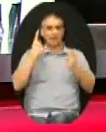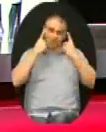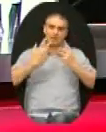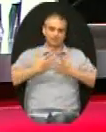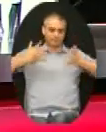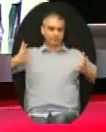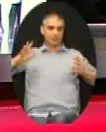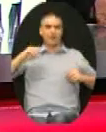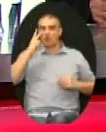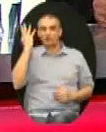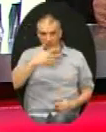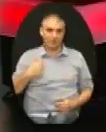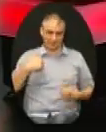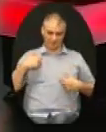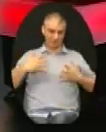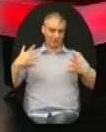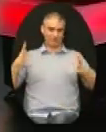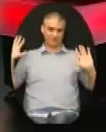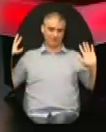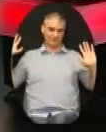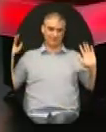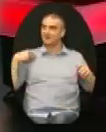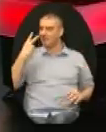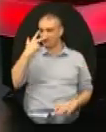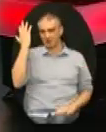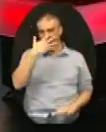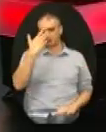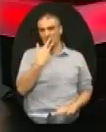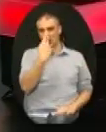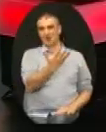רואי השחורות, אז אנחנו... לא, לא, לא, אנחנו רואים שחורות